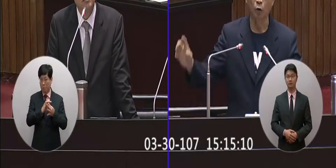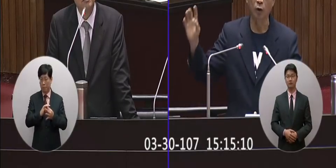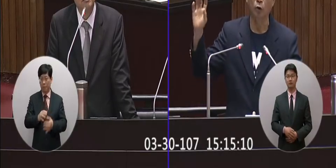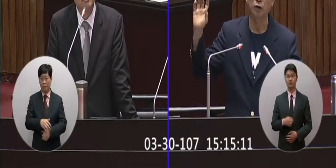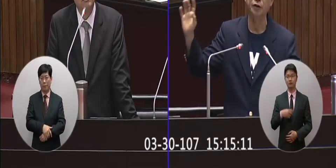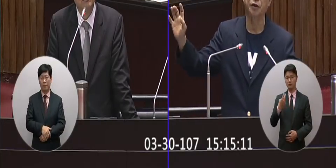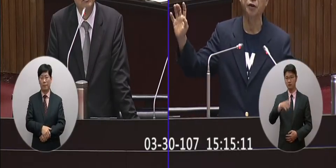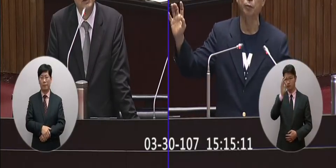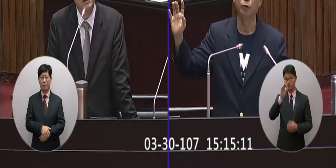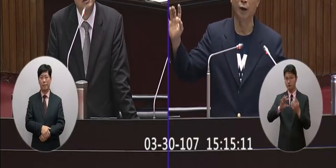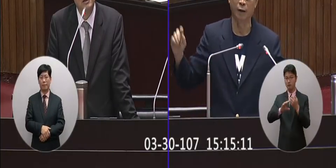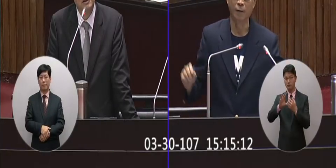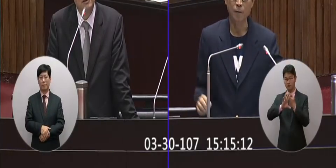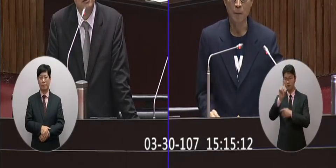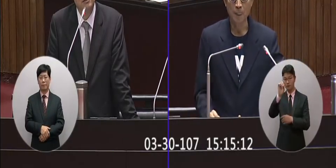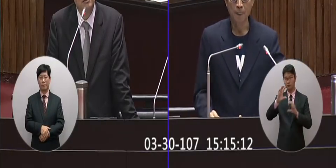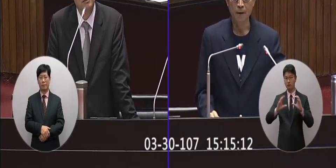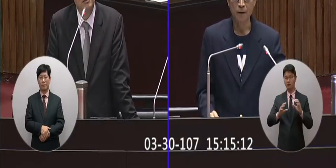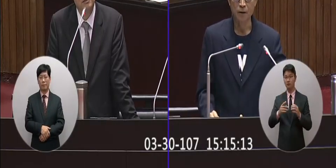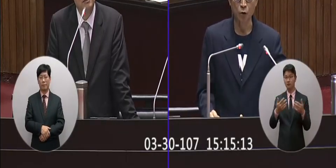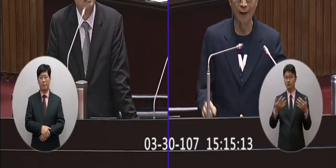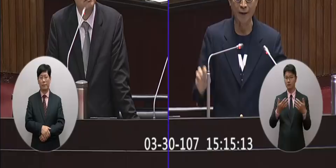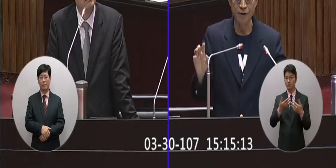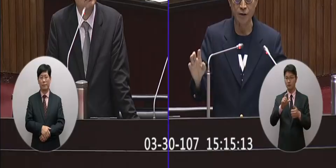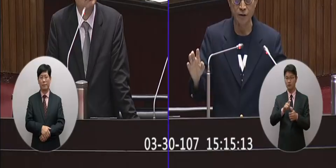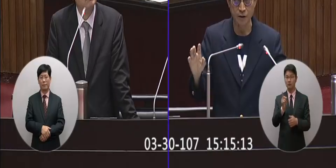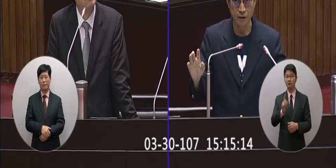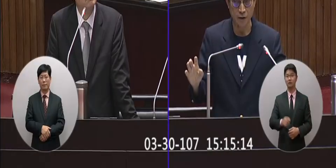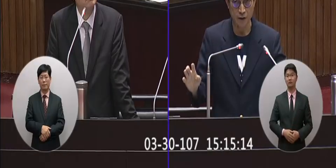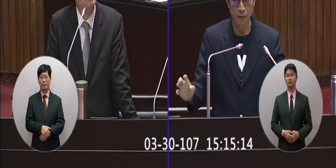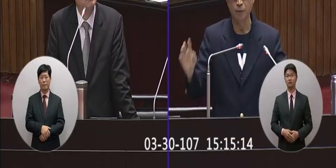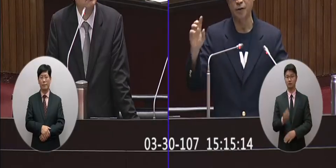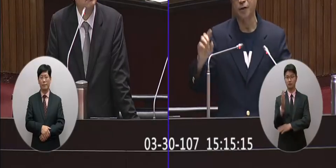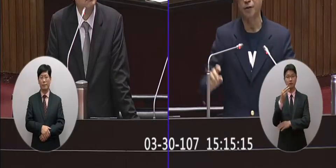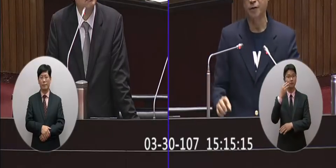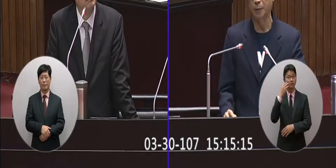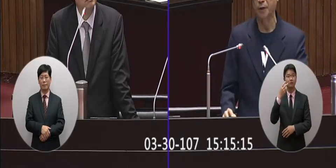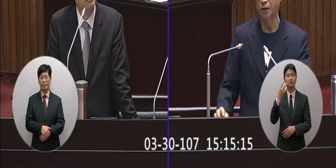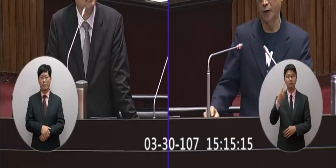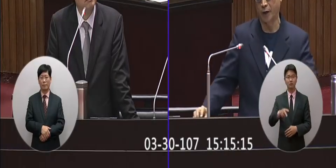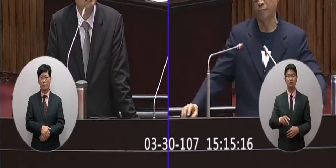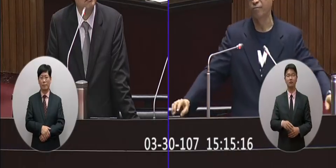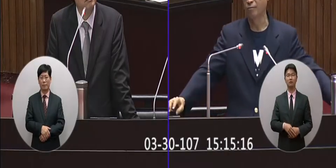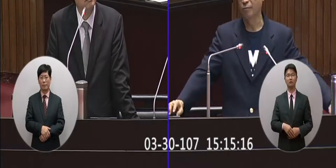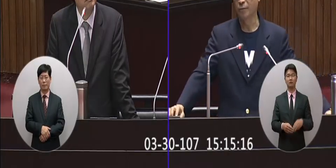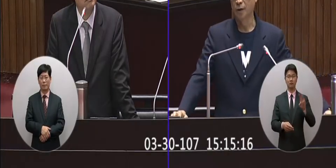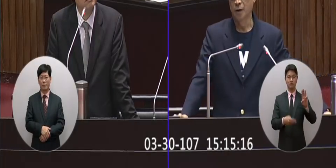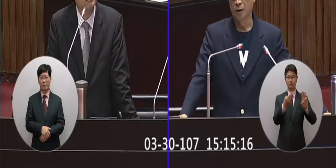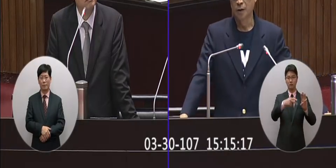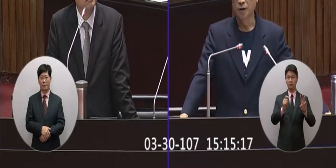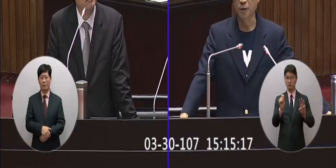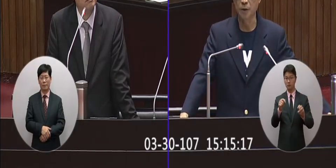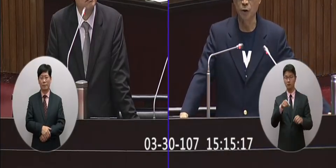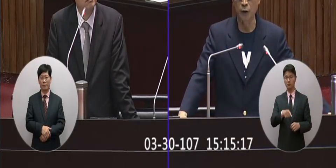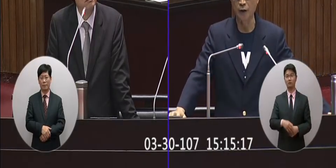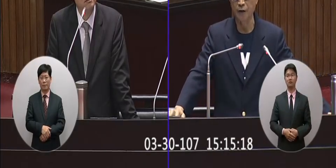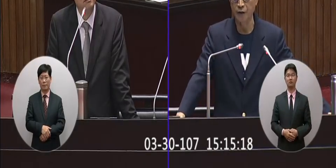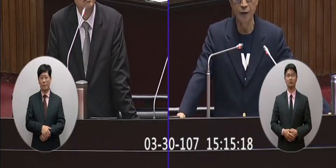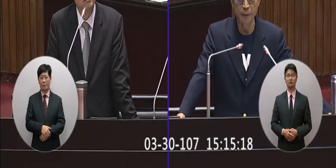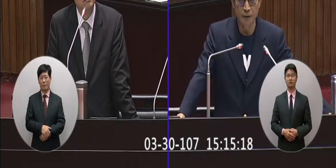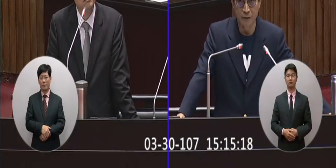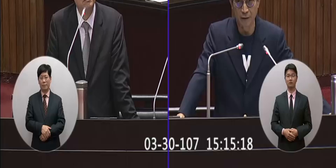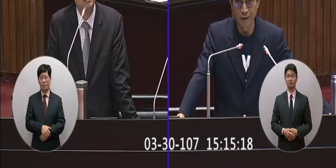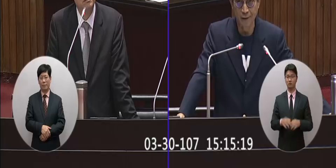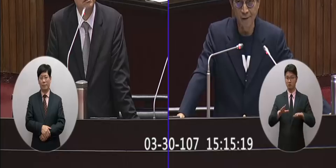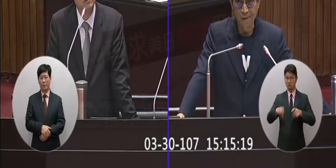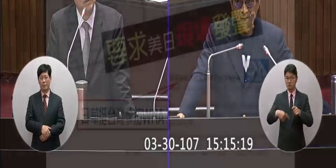另外一个国人关心的题目了哈。 是， 虽然政治，可是也不是政治。WHA 是不是确定